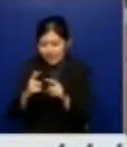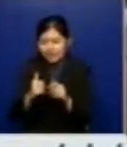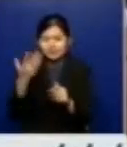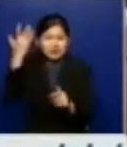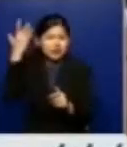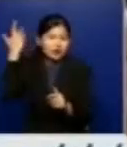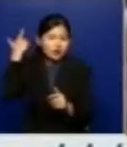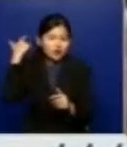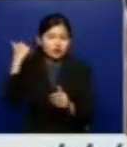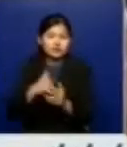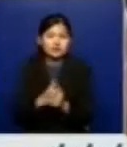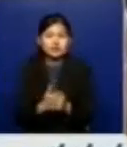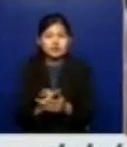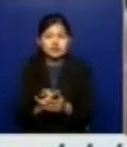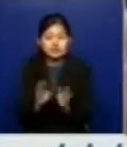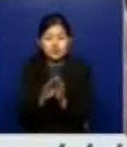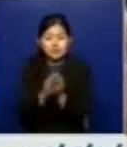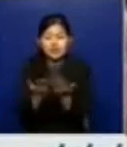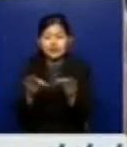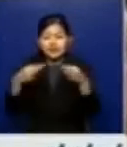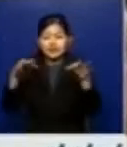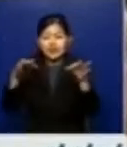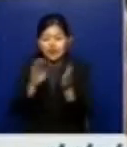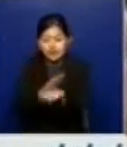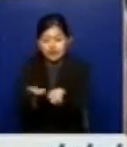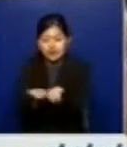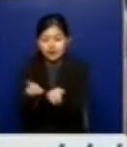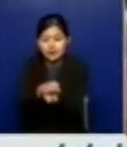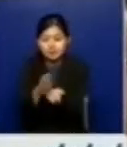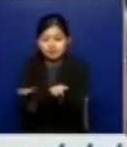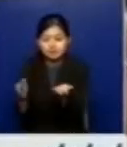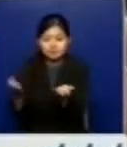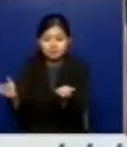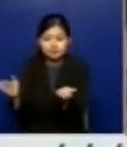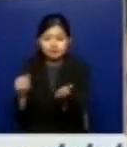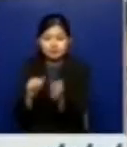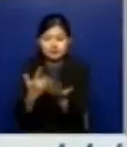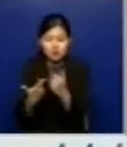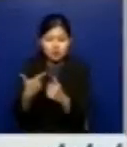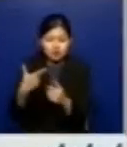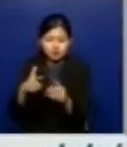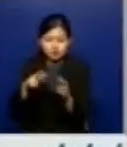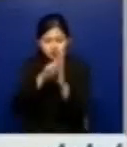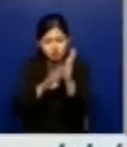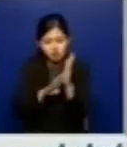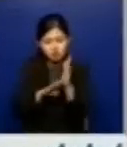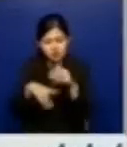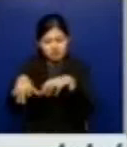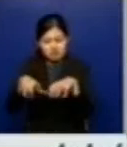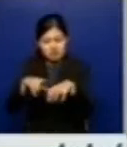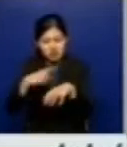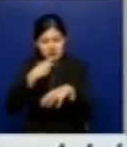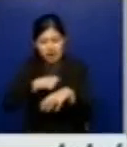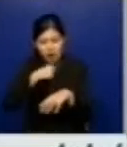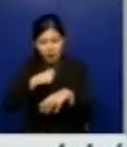าณในรูปของแผ่นพับนะครับหรือว่ายังจัดงบประมาณในรูปแบบเก่าบ้านหน่วยงานก็มีการ